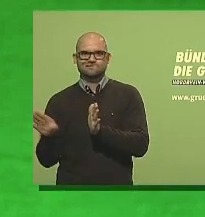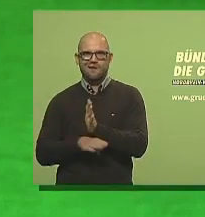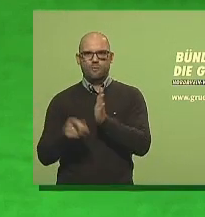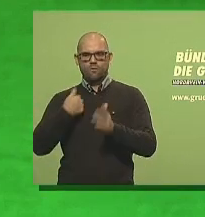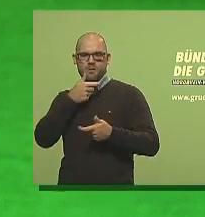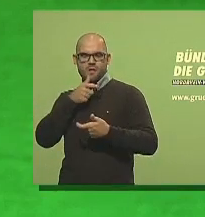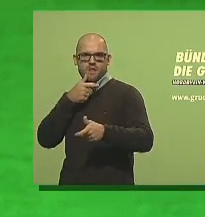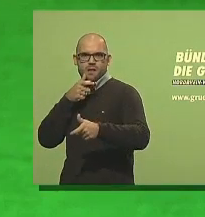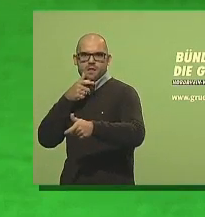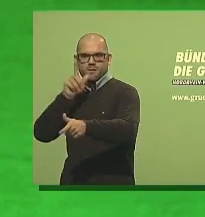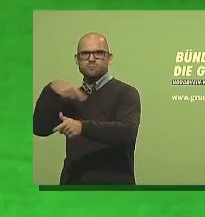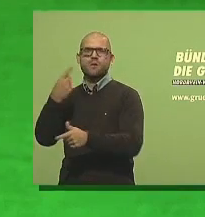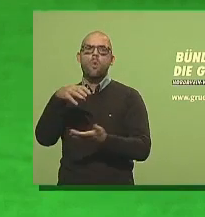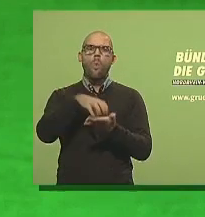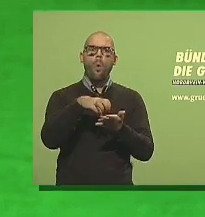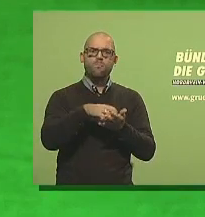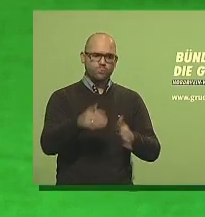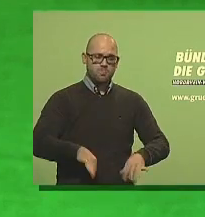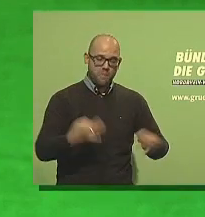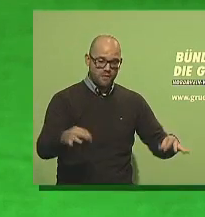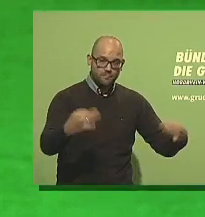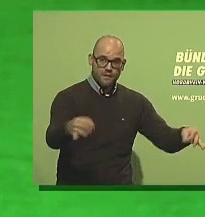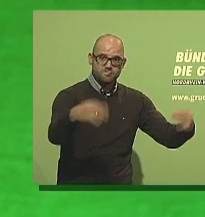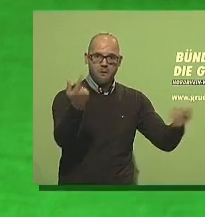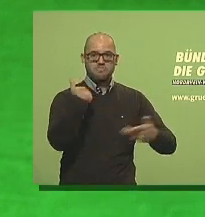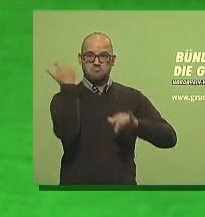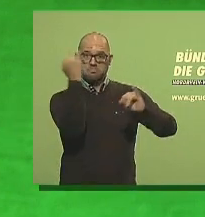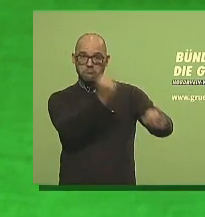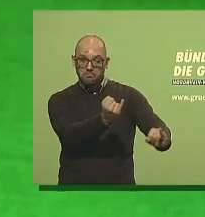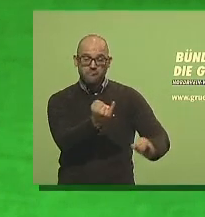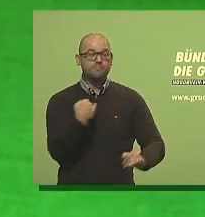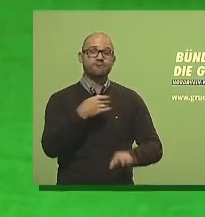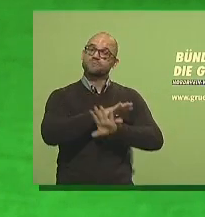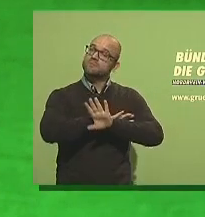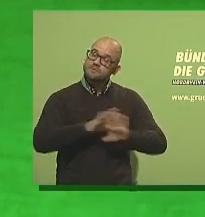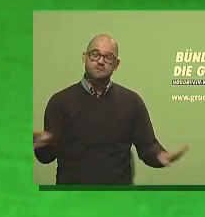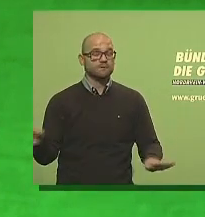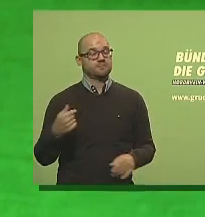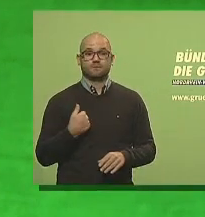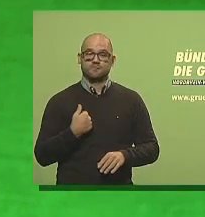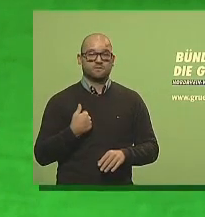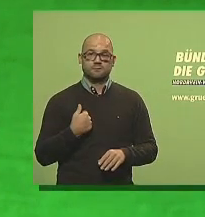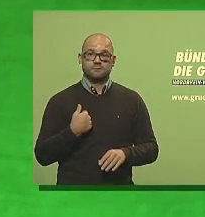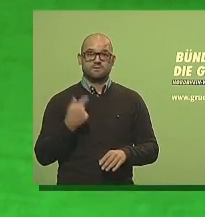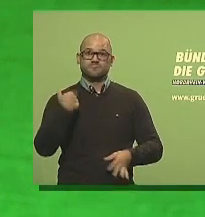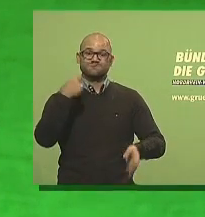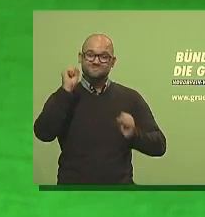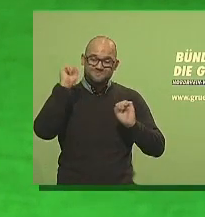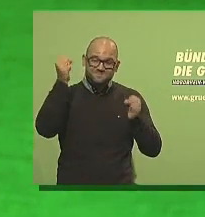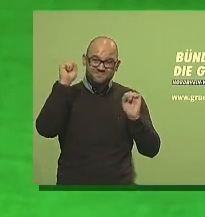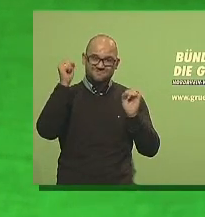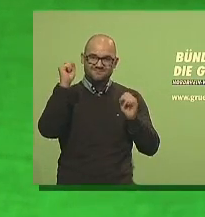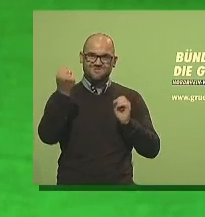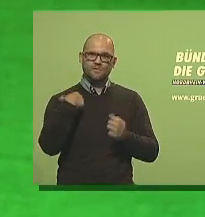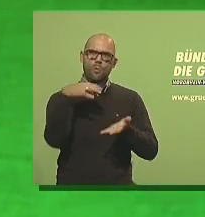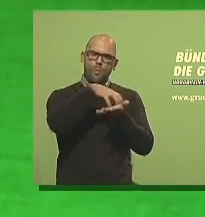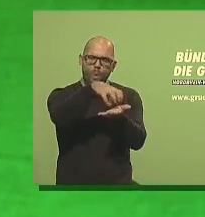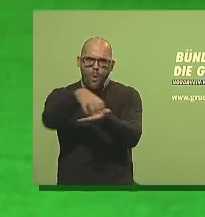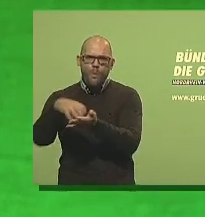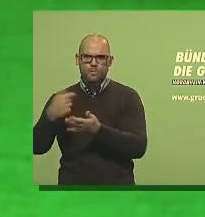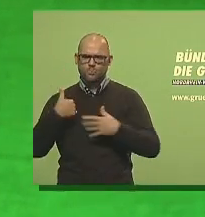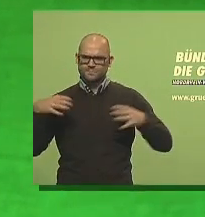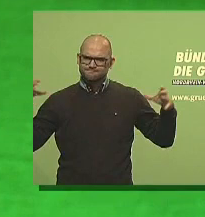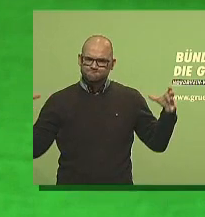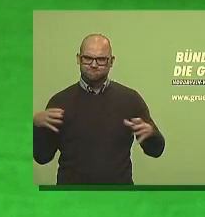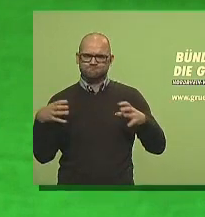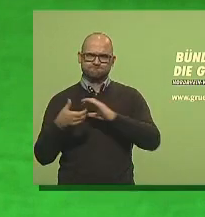oder anderem die Kommunen ruiniert und die Finanzen der Kommunen dazu führt, dass sie stranguliert sind und nicht mehr handlungsfähig. Das